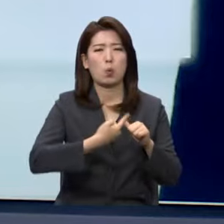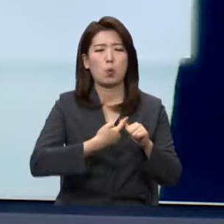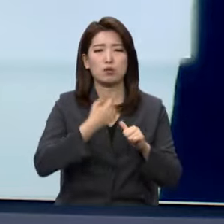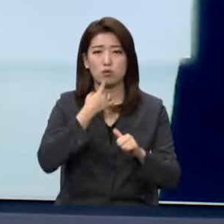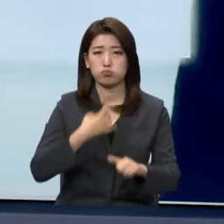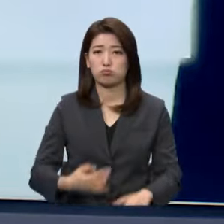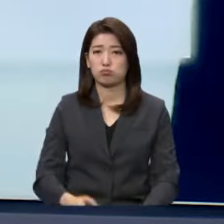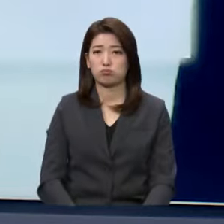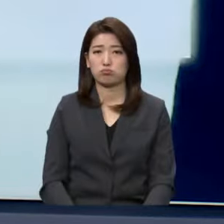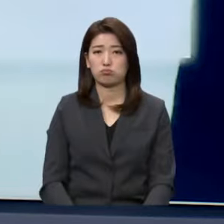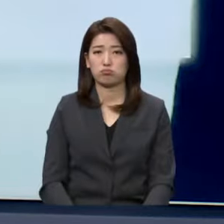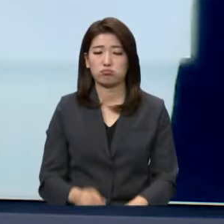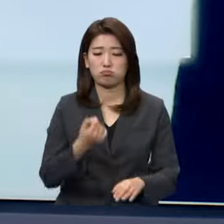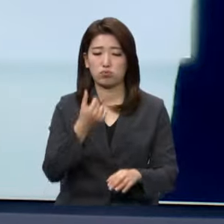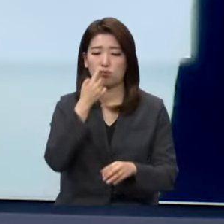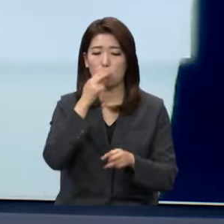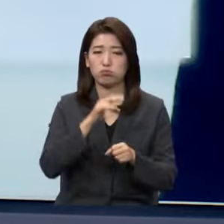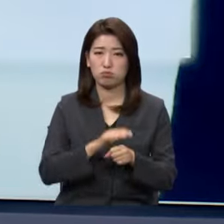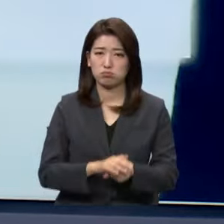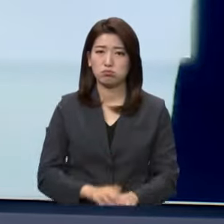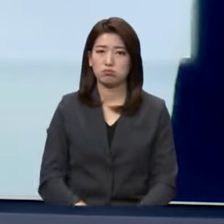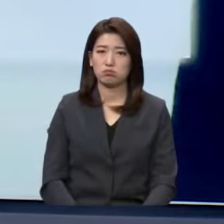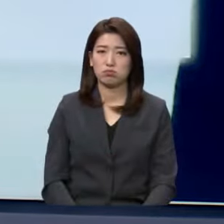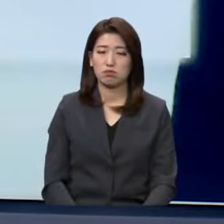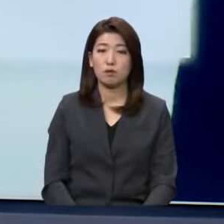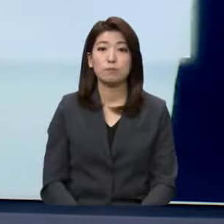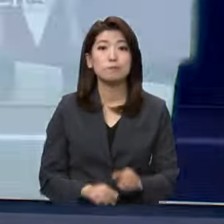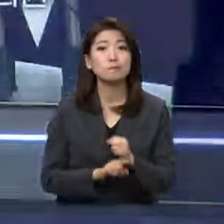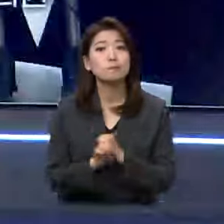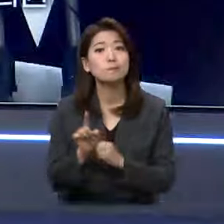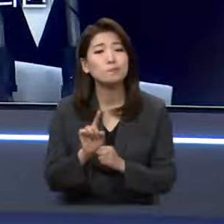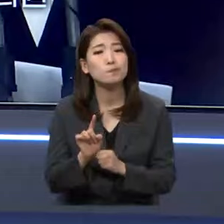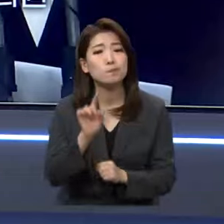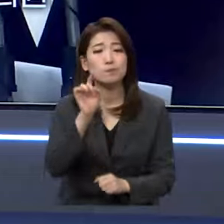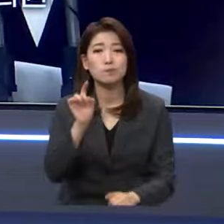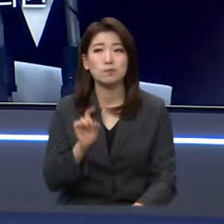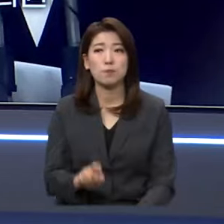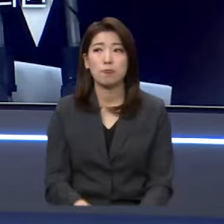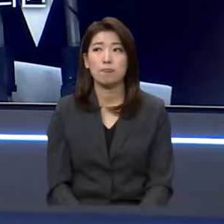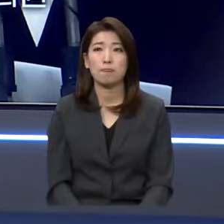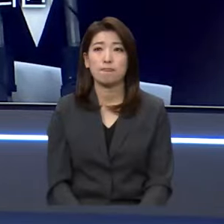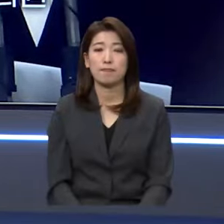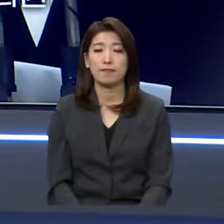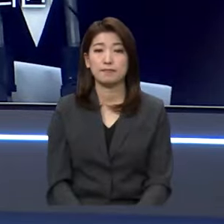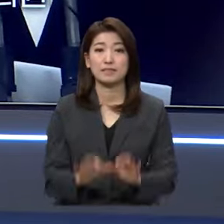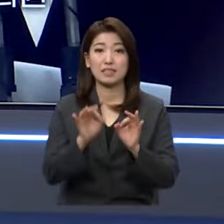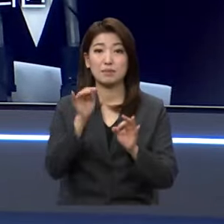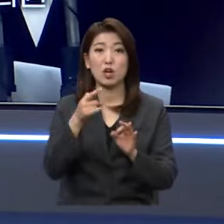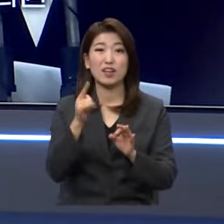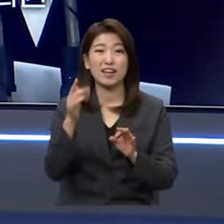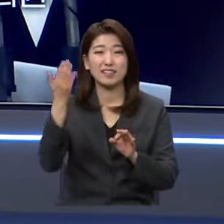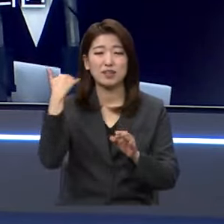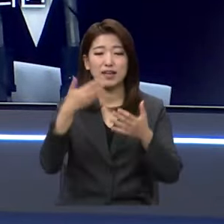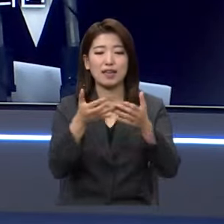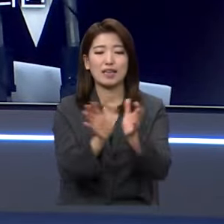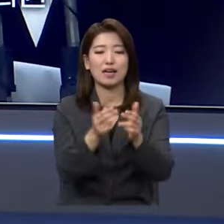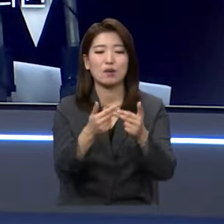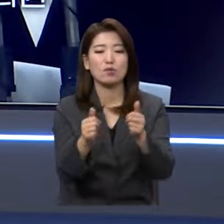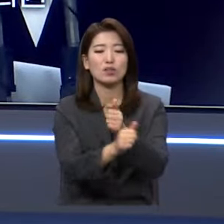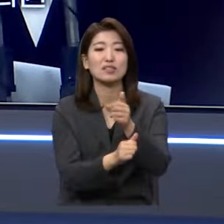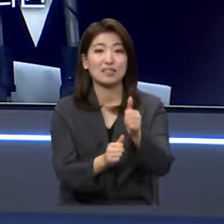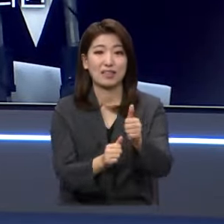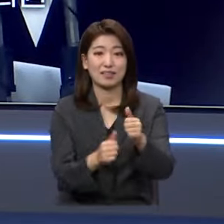재판이 있었을 뿐이나 좀 억울합니다라고 얘기 이때 무슨 얘기냐 전의원이 당협위원장으로 있으면서 자기